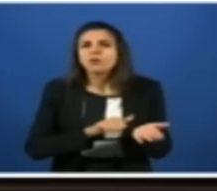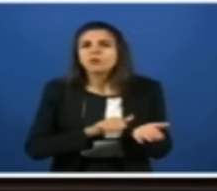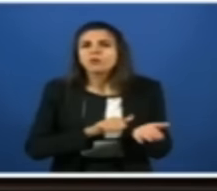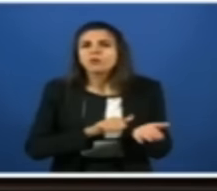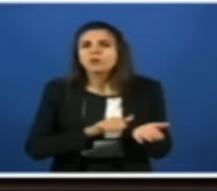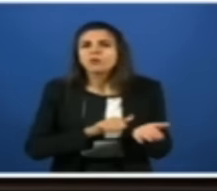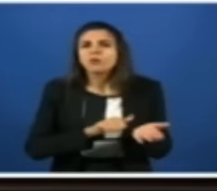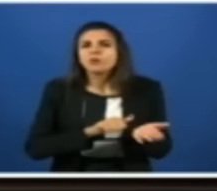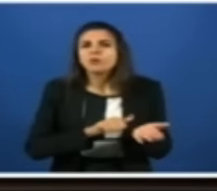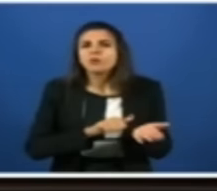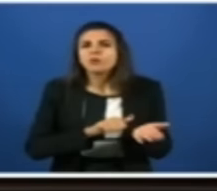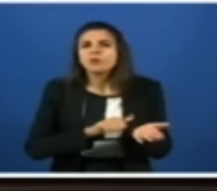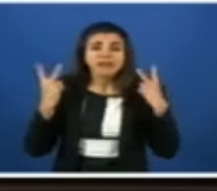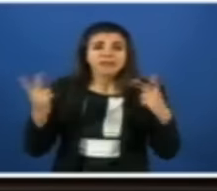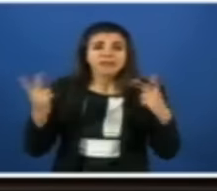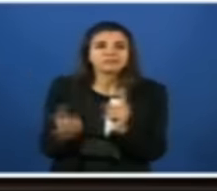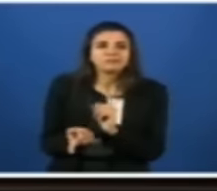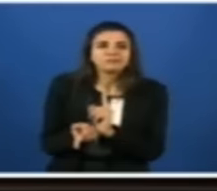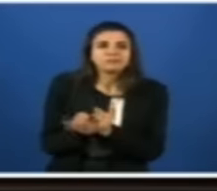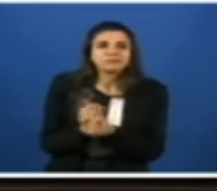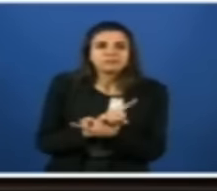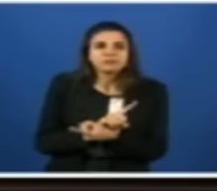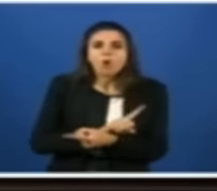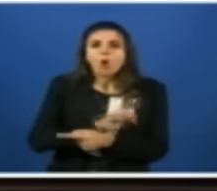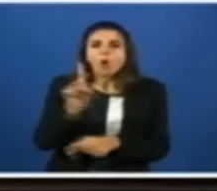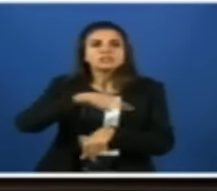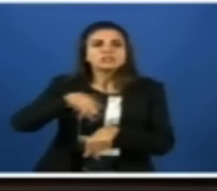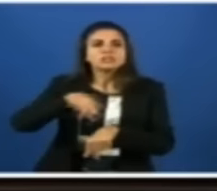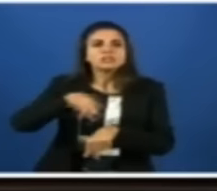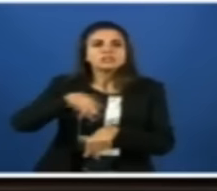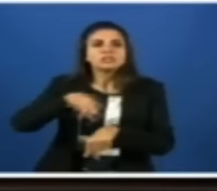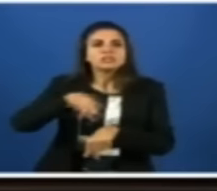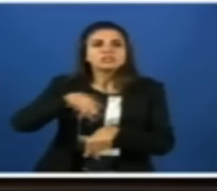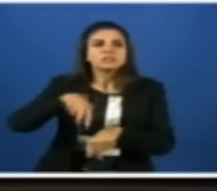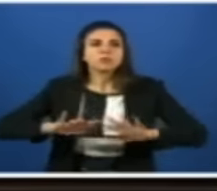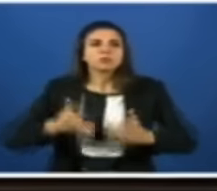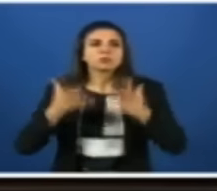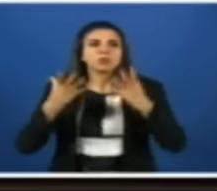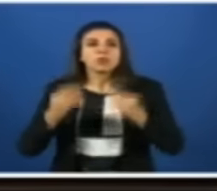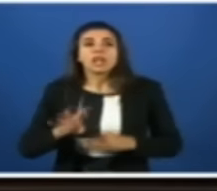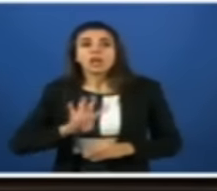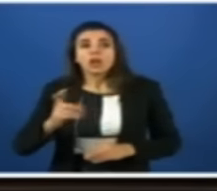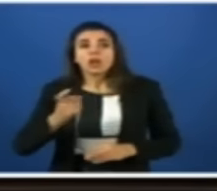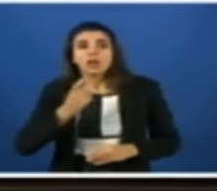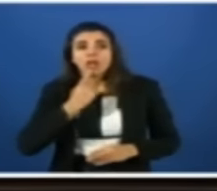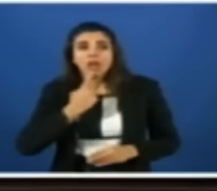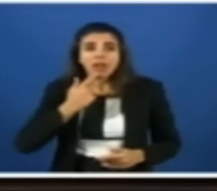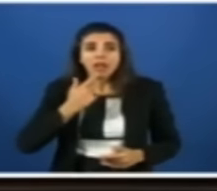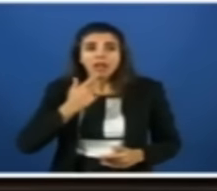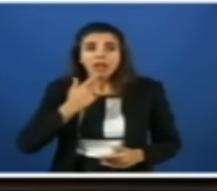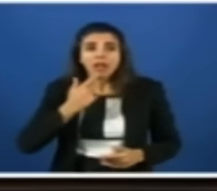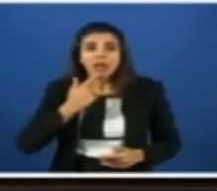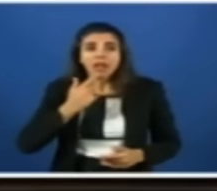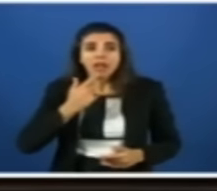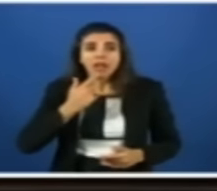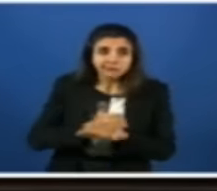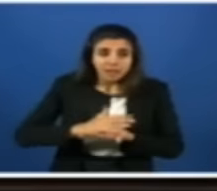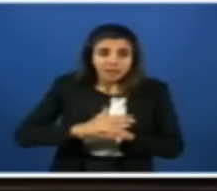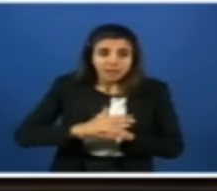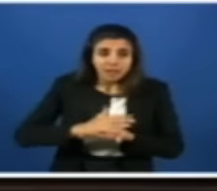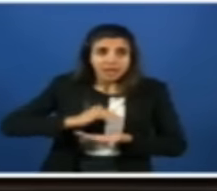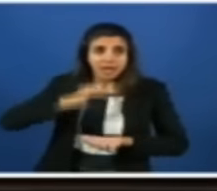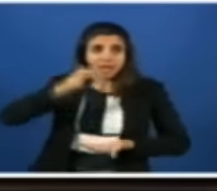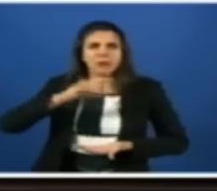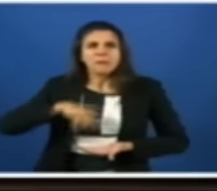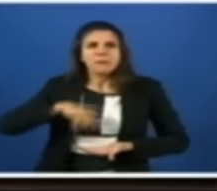Bütün fiyakaları 10 saatte bitti. 40 yıllık birikimlerini bir